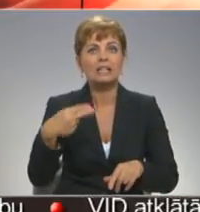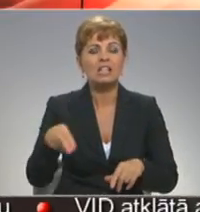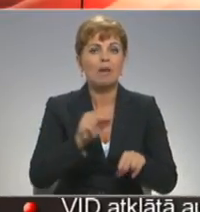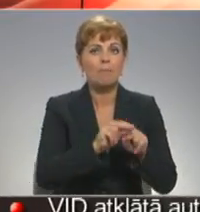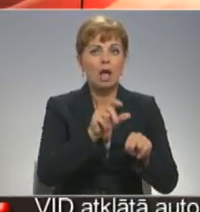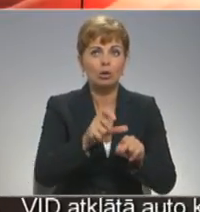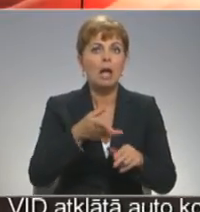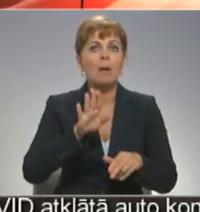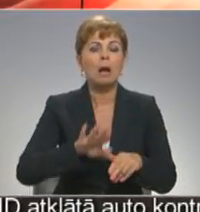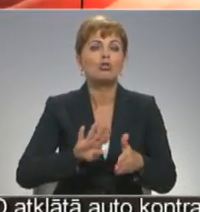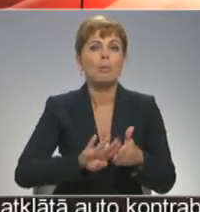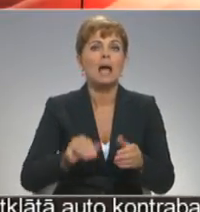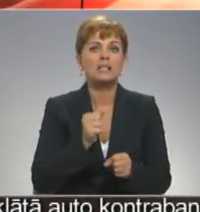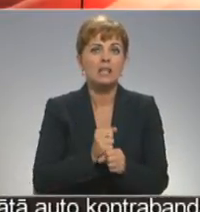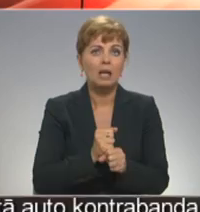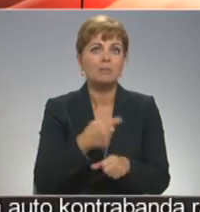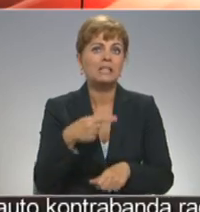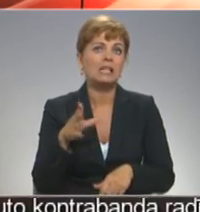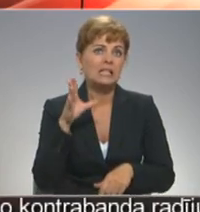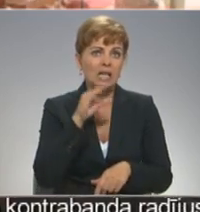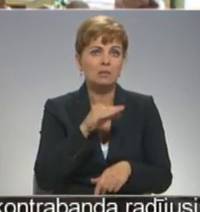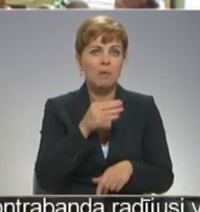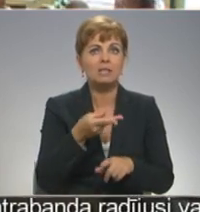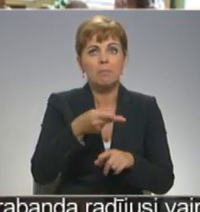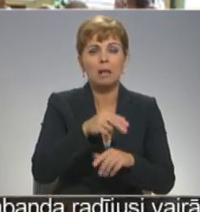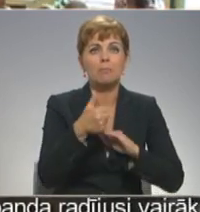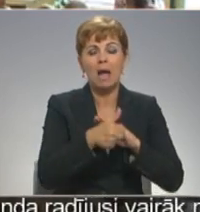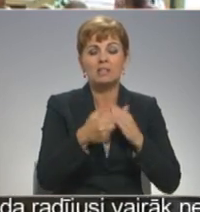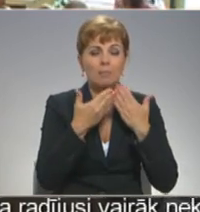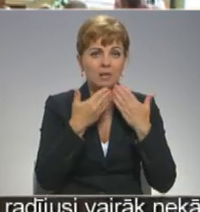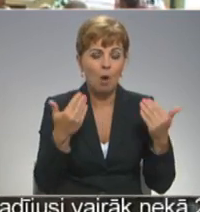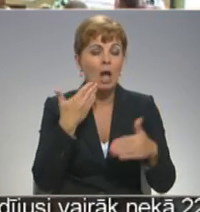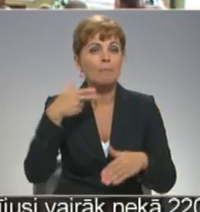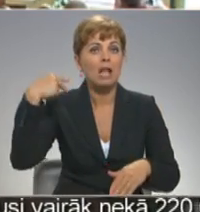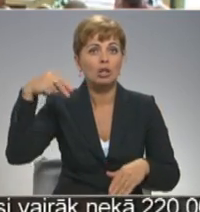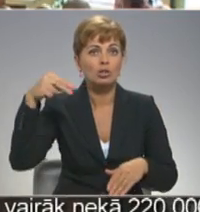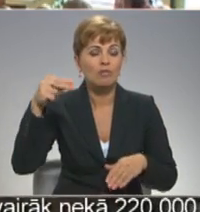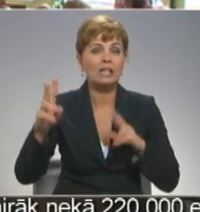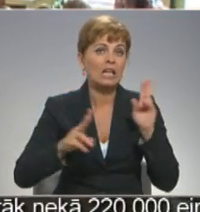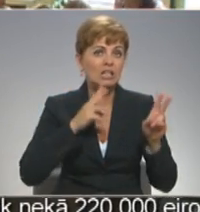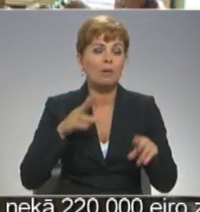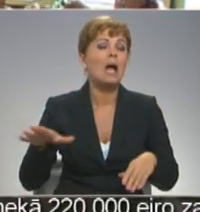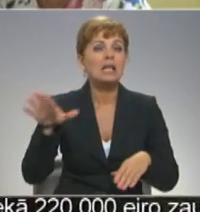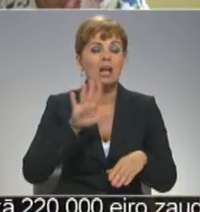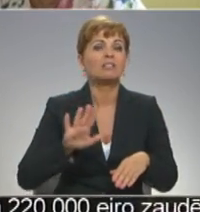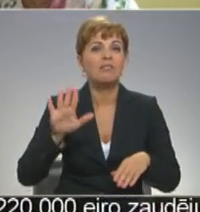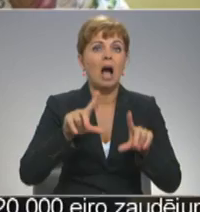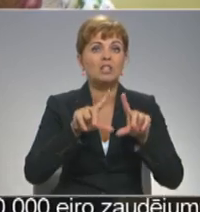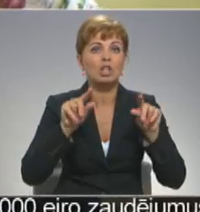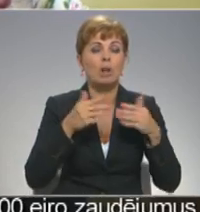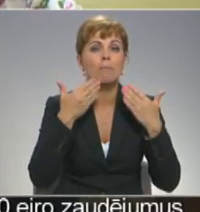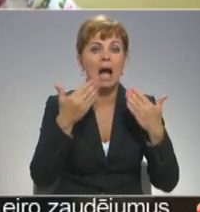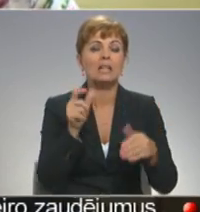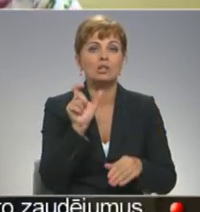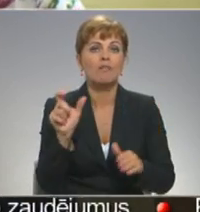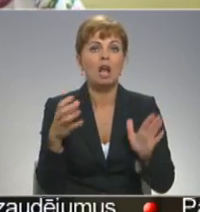nav. Un no Latgales ziņo Karina Ņikītina. Šodien pēdējais zvans izskanēja visās valsts izglītības iestādēs. Pateicības vārdi